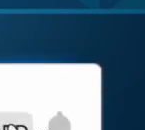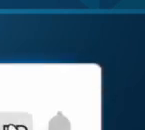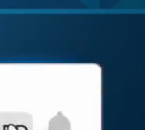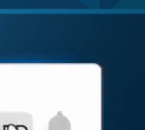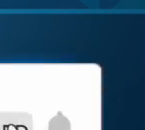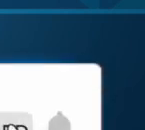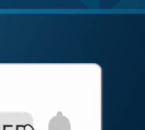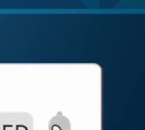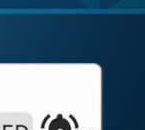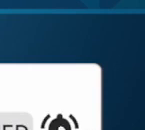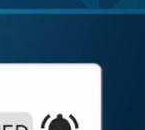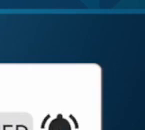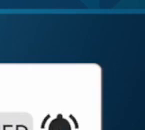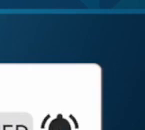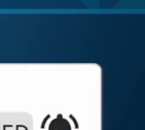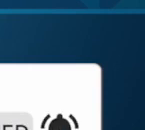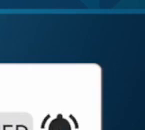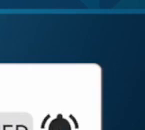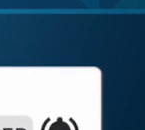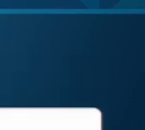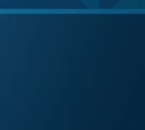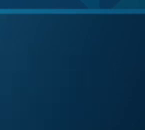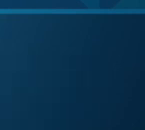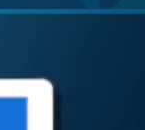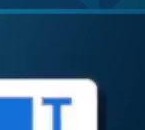kanal Arteteli, hanehang butang